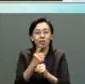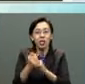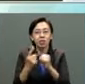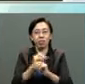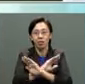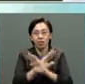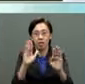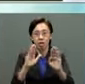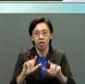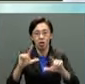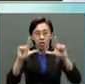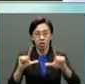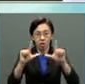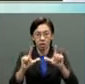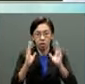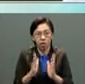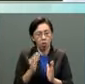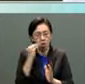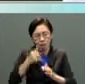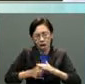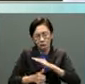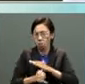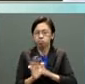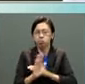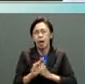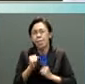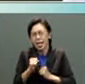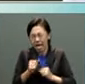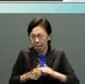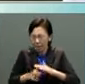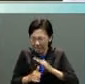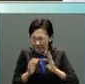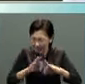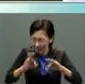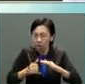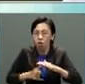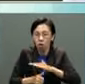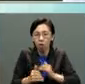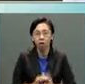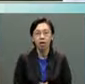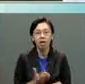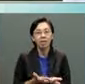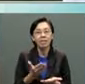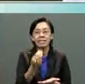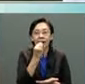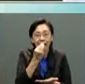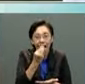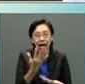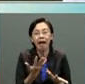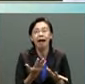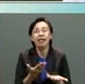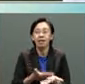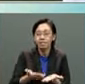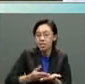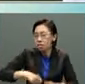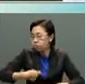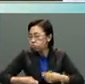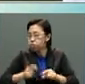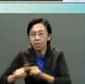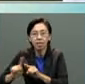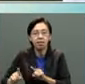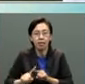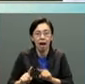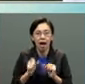ขอให้ประชาชนลดความถี่ในการออกจากบ้านนะครับแม้กระทั่งการไปซื้ออาหารตามซุปเปอร์มาร์เก็ตแหล่งช้อปปิ้งต่างๆ